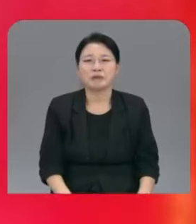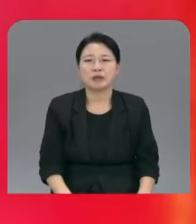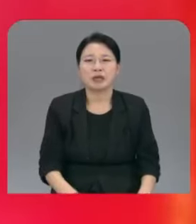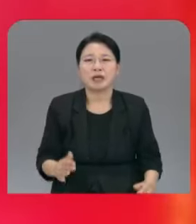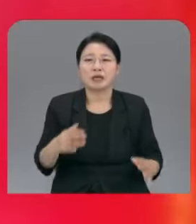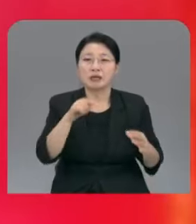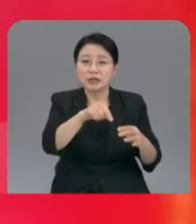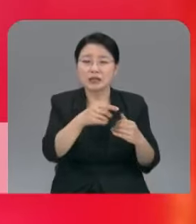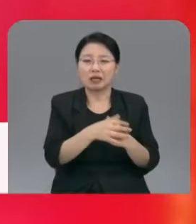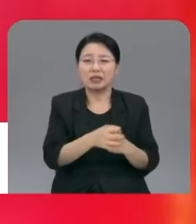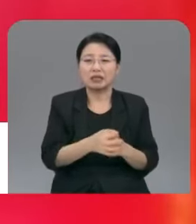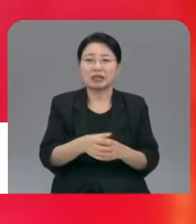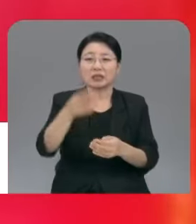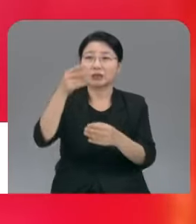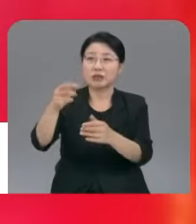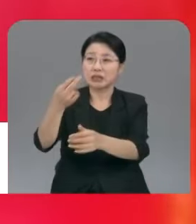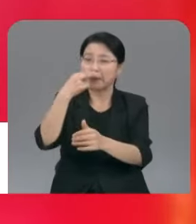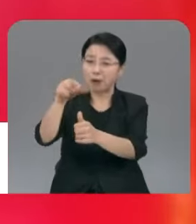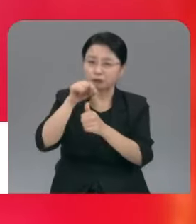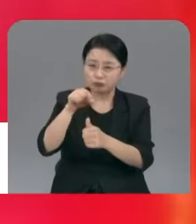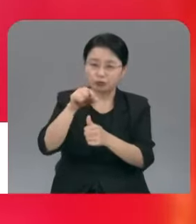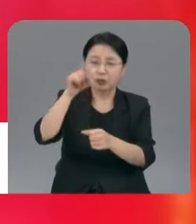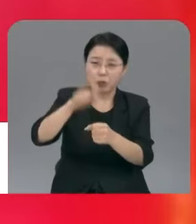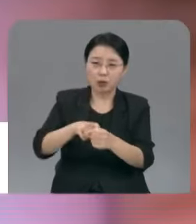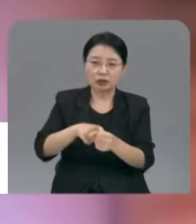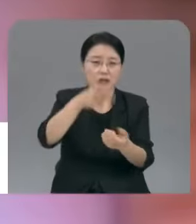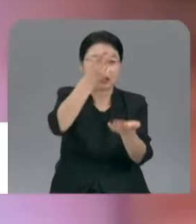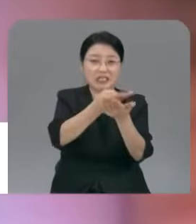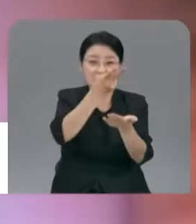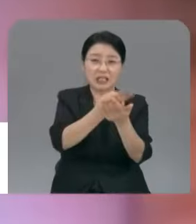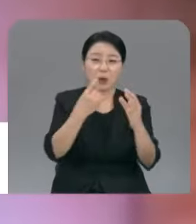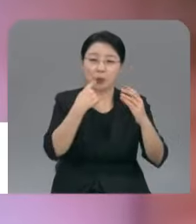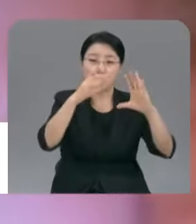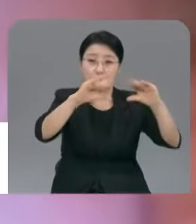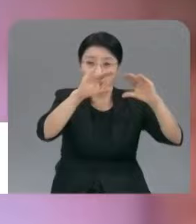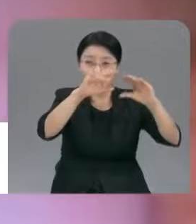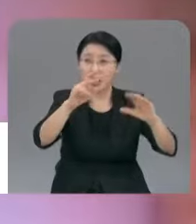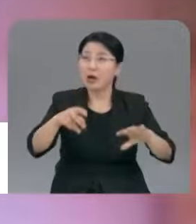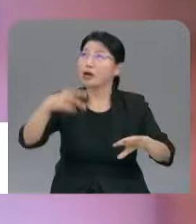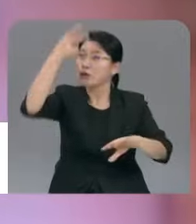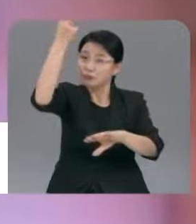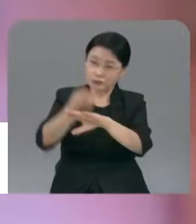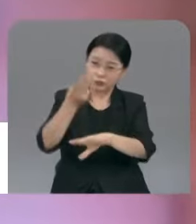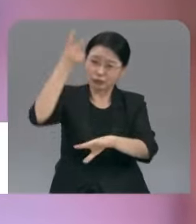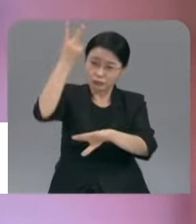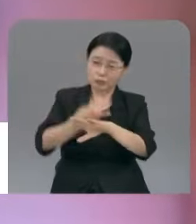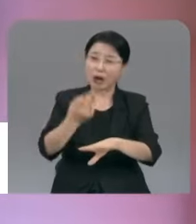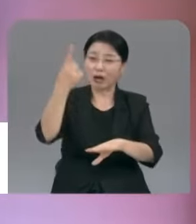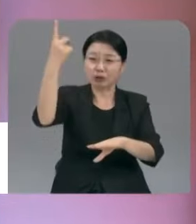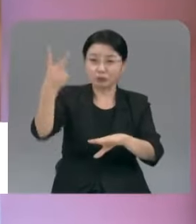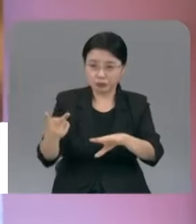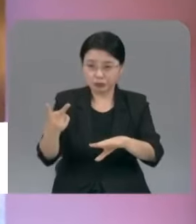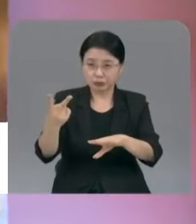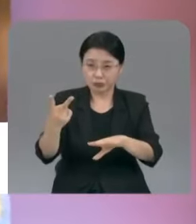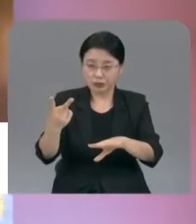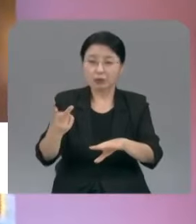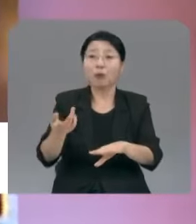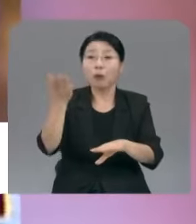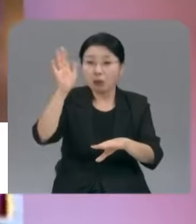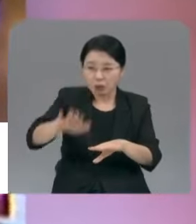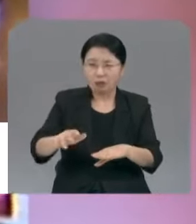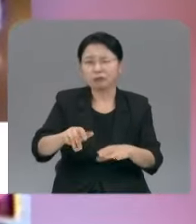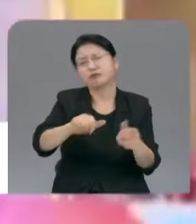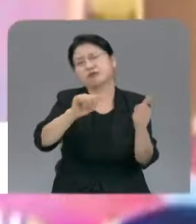구조를 위해 설치한 에어매트에서도 사망자가 발생했습니다. 투숙객 두 명이 객실 창문을 통해 밖으로